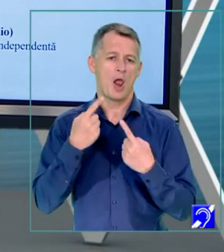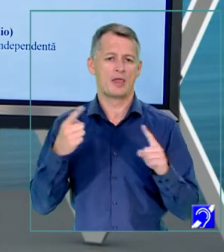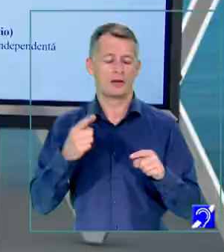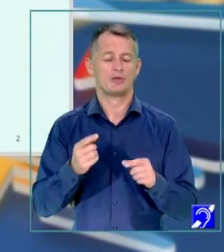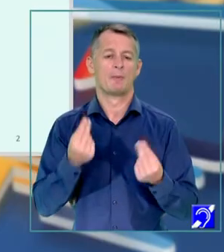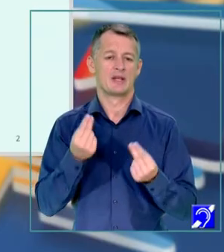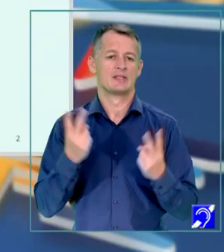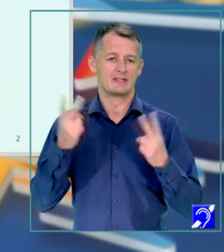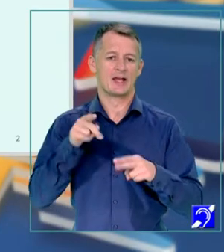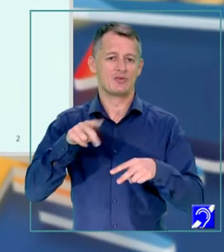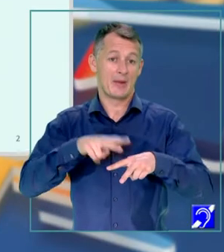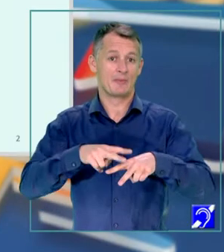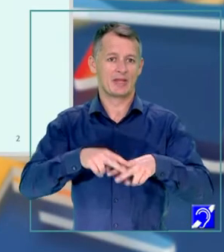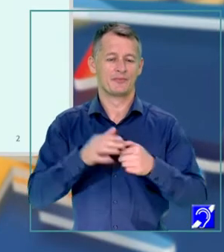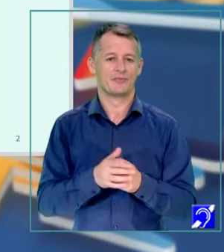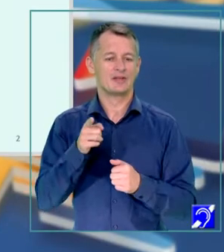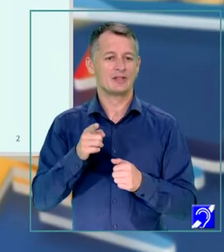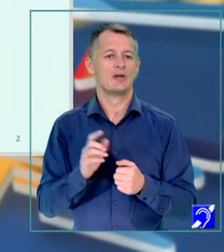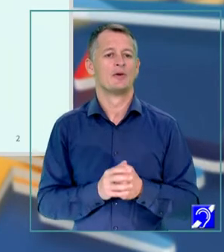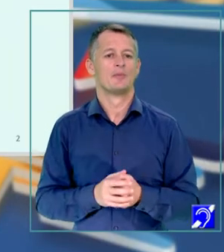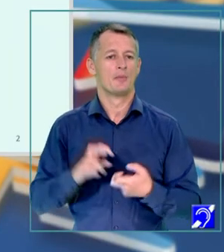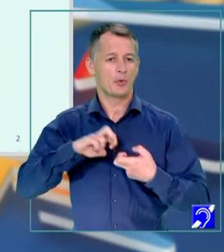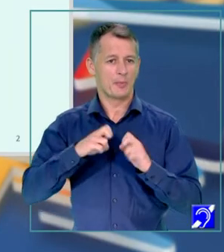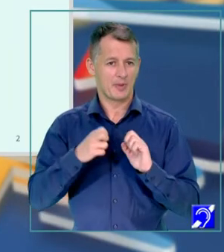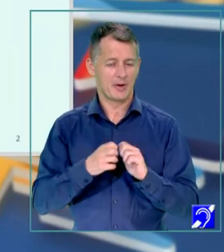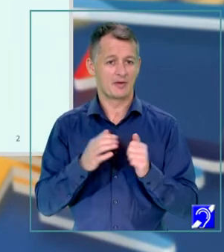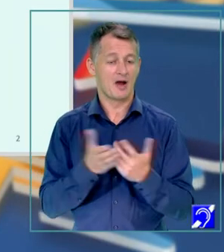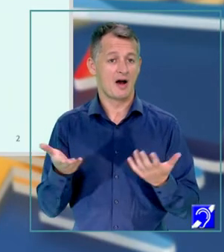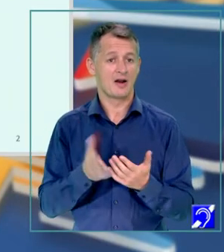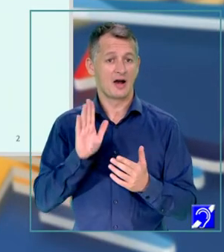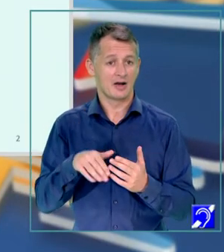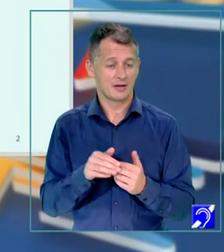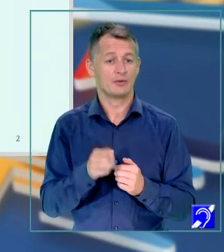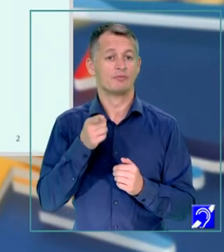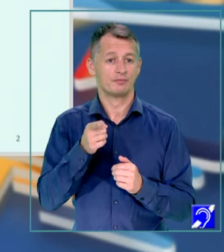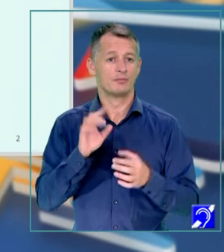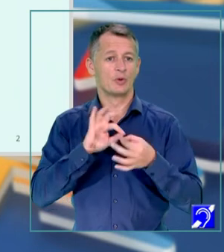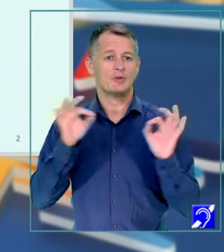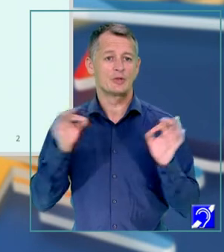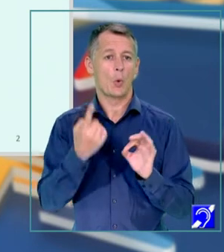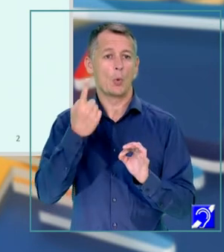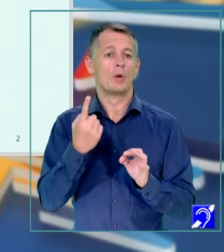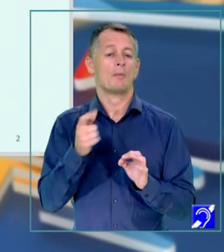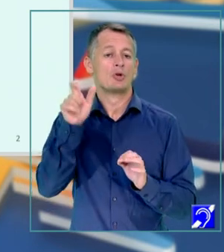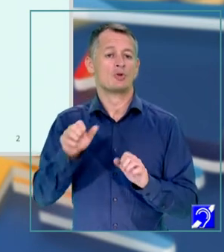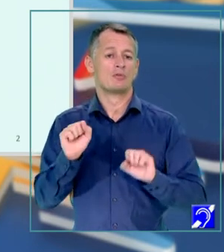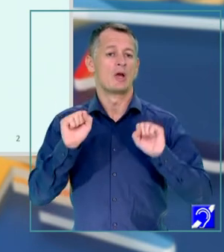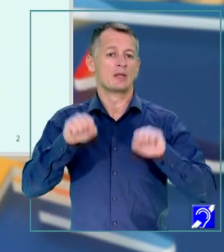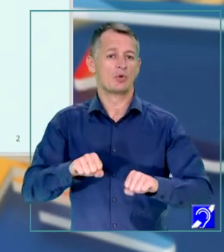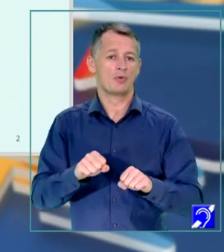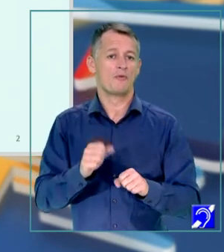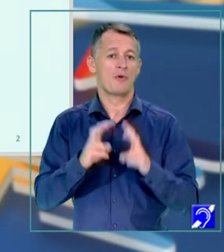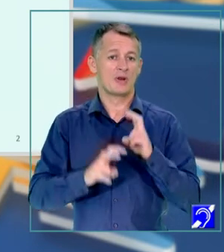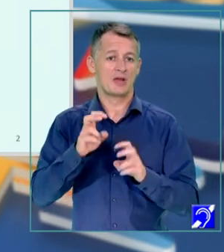în matematică această problemă este plină de optimizare care are următorul enunț un antreprenor fabricat de radiouri